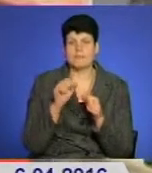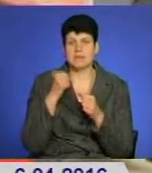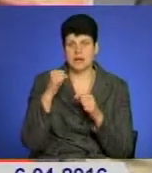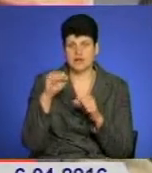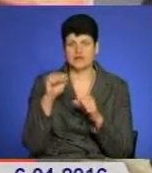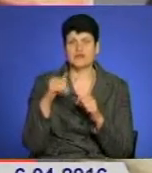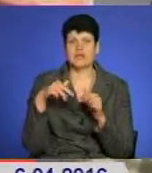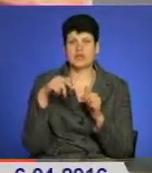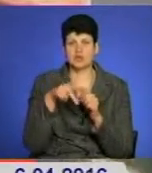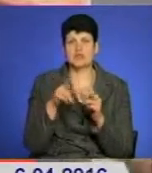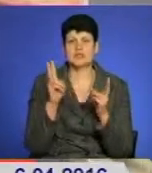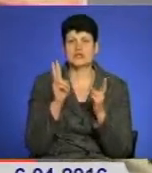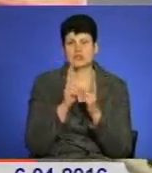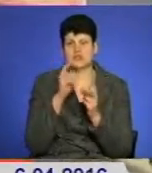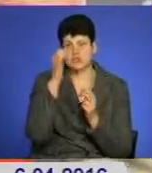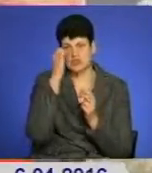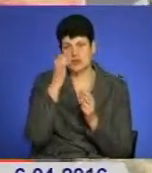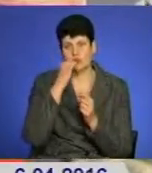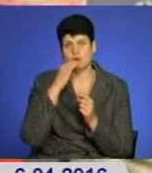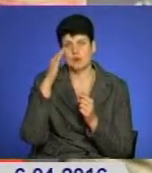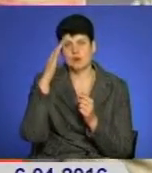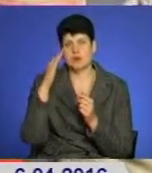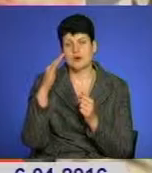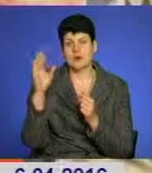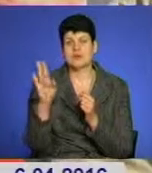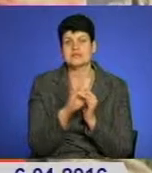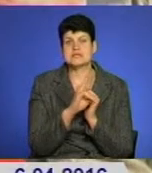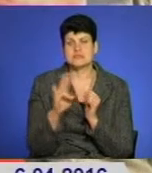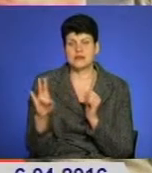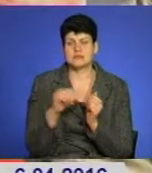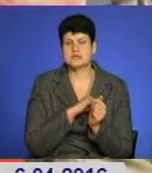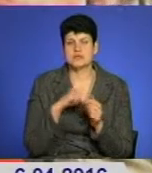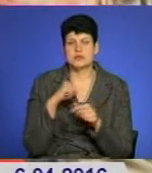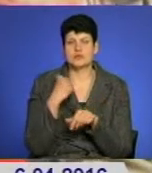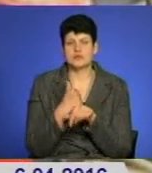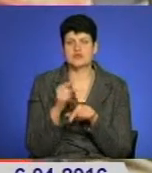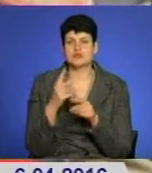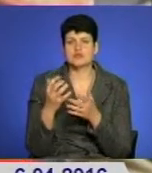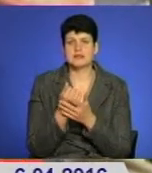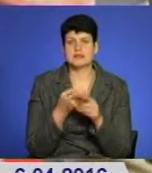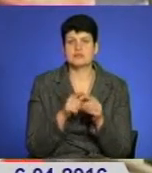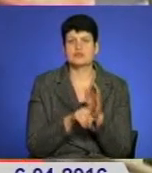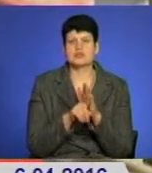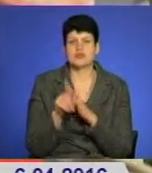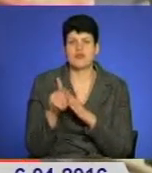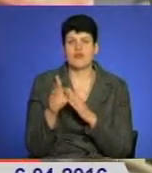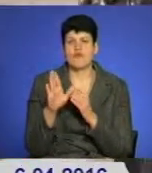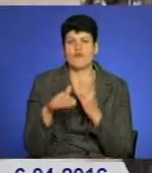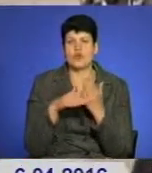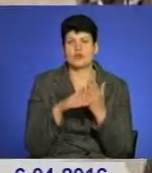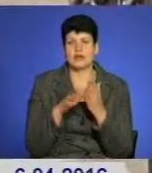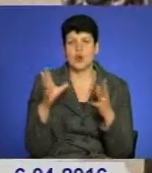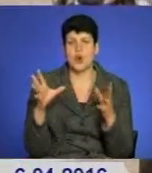зустріч. Дякуємо отцям. Саме головне, що ми досягли, це ми почали волонтери всі